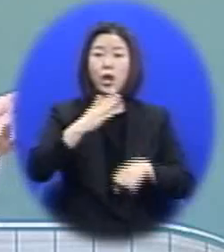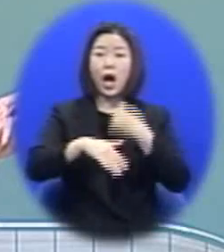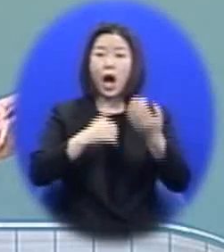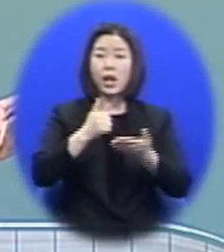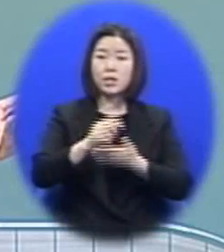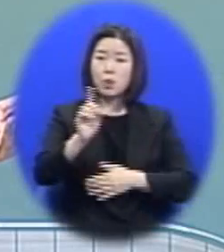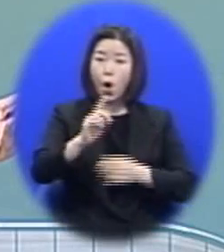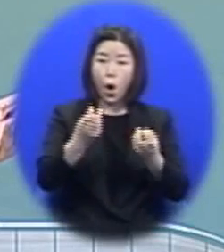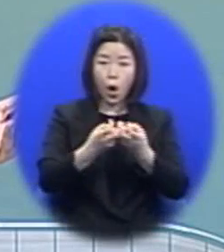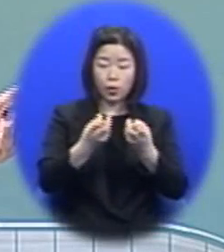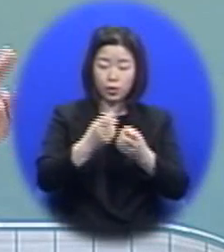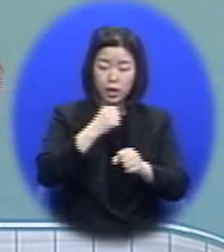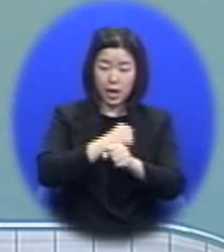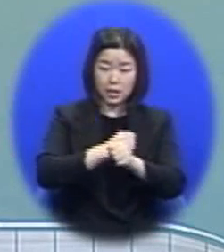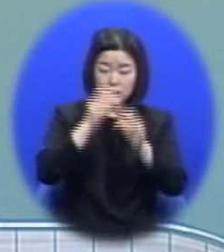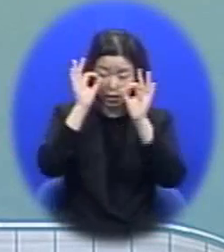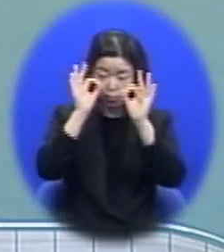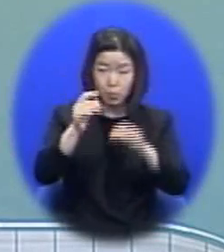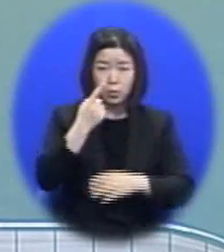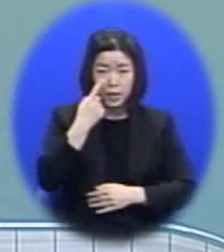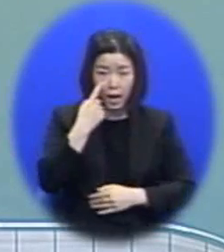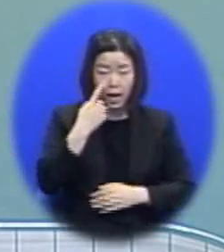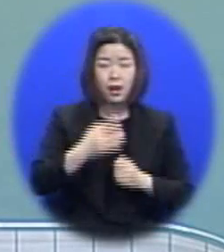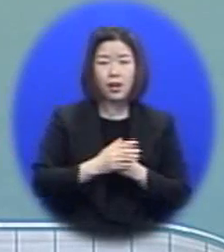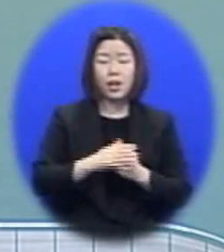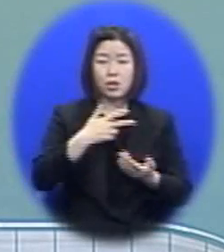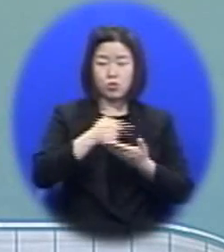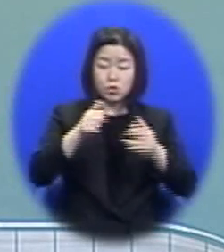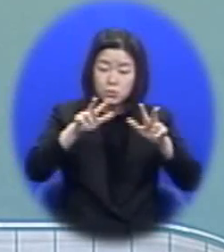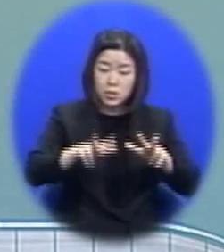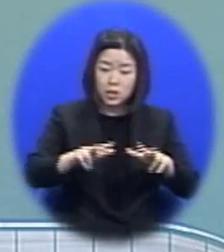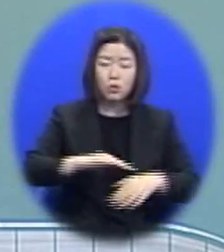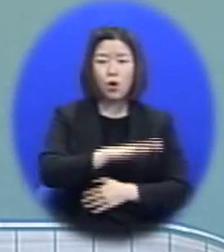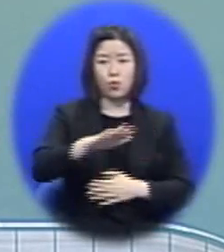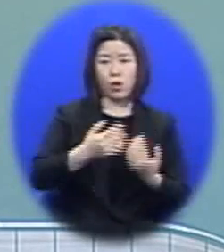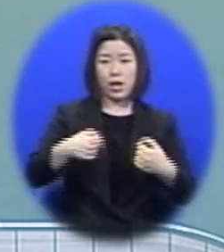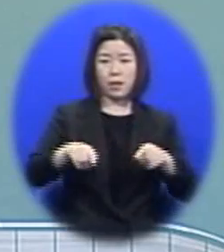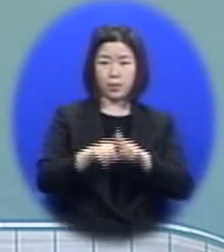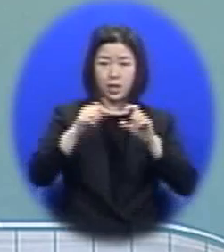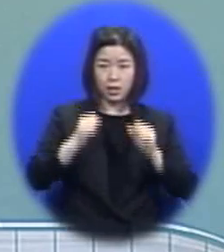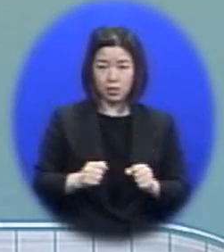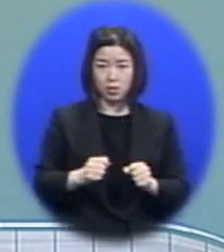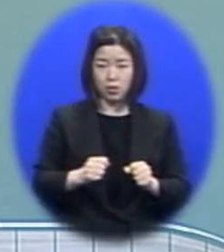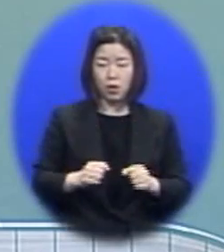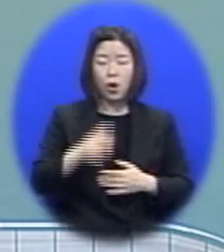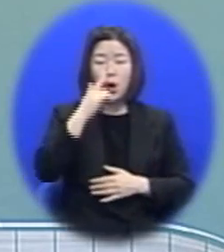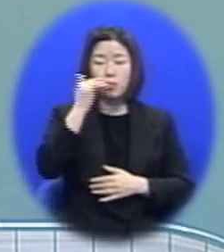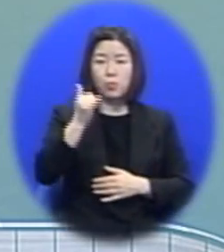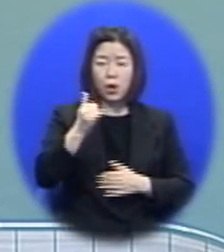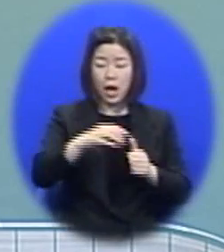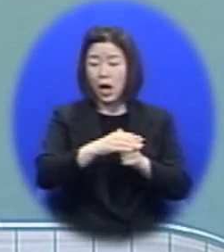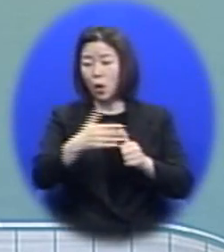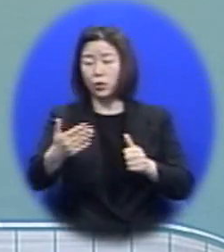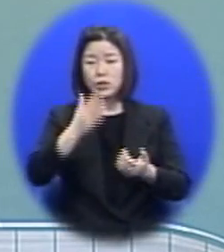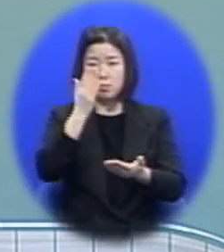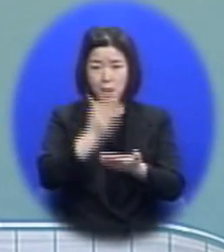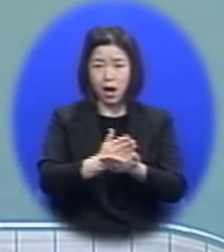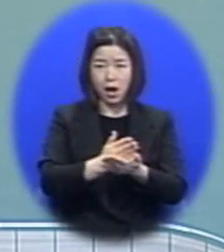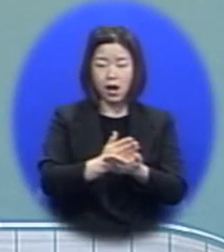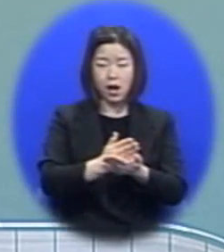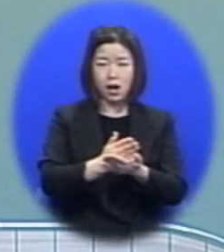어떻게 하시는지 보자 주님은 지금 우리와 함께 계셔 부모가 정말 놓치지 말아야 될